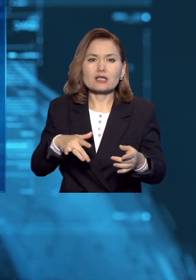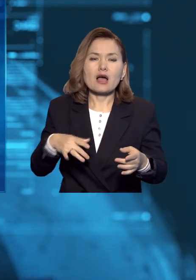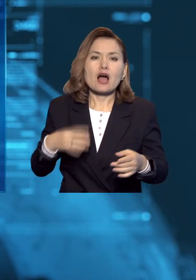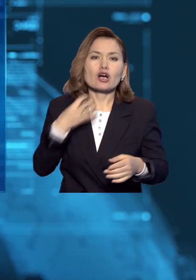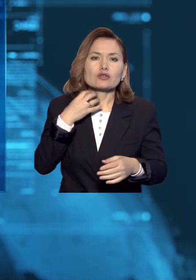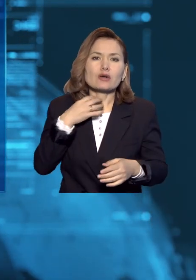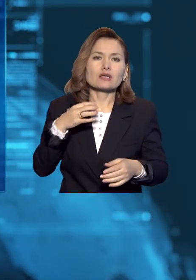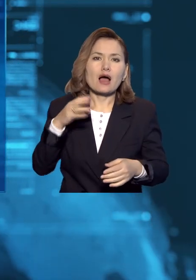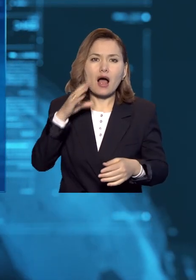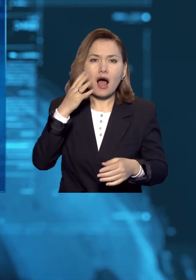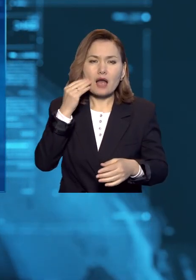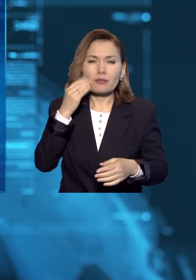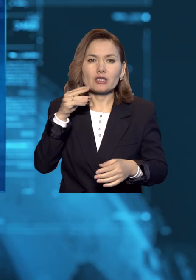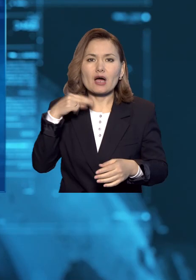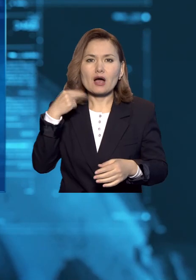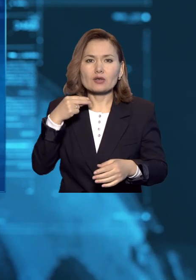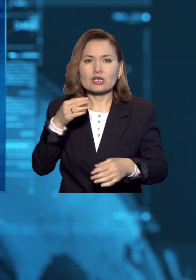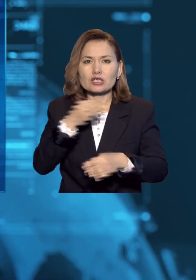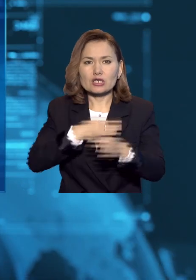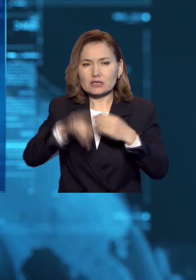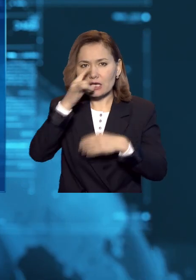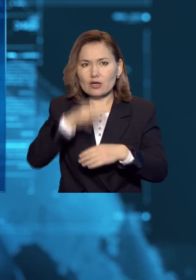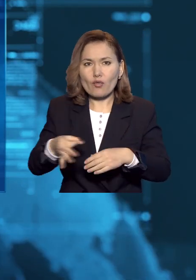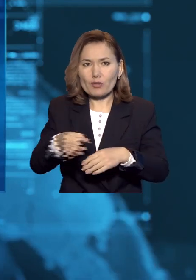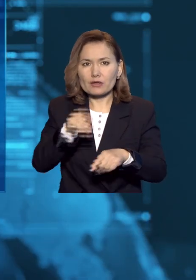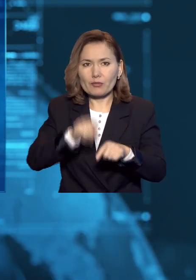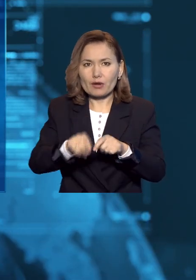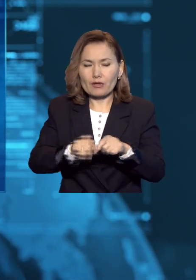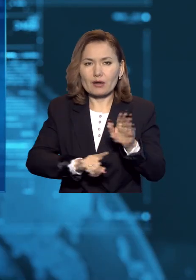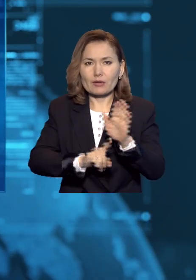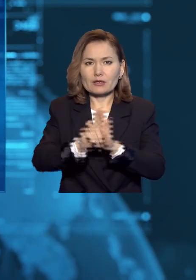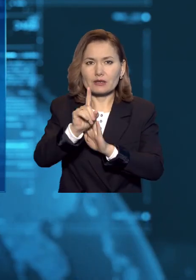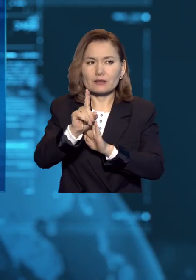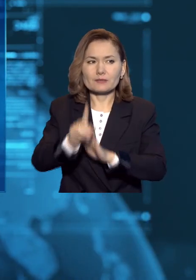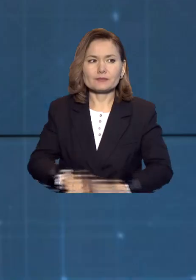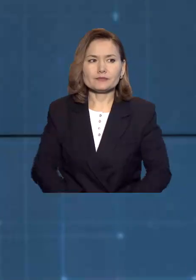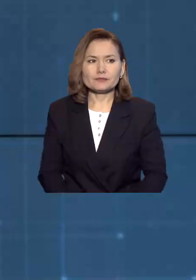Алматы, Ақтөбе, Шығыс Қазақстан облыстарында жүргізіліп жатыр.